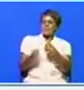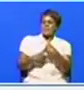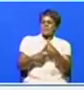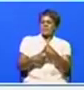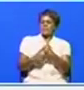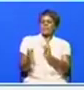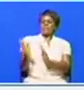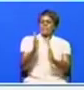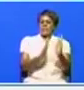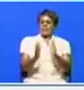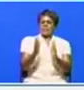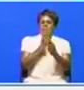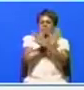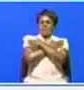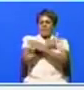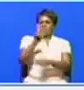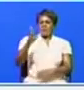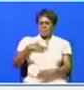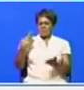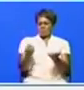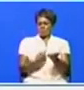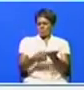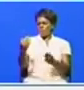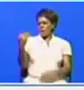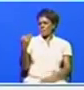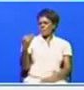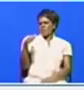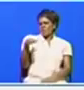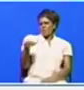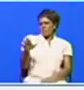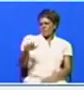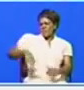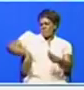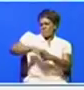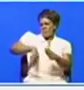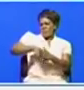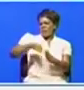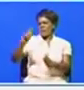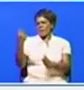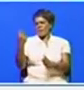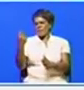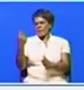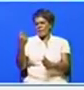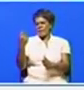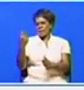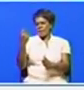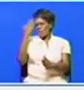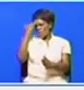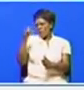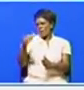tukajitayarisha. Rafiki yangu mmoja mzungu akaniuliza, David, ulikuwa mchezaji wa mpira Kenya, ukachezea timu nzuri Kenya. Kwa